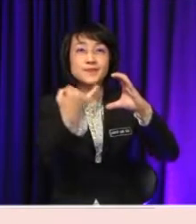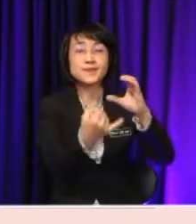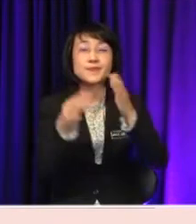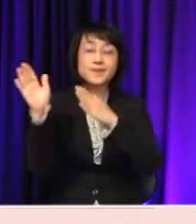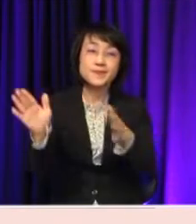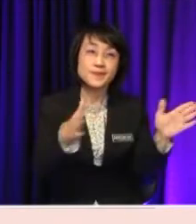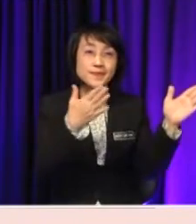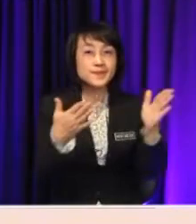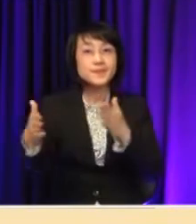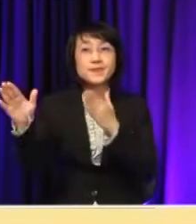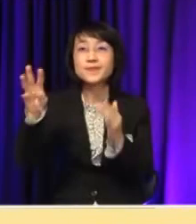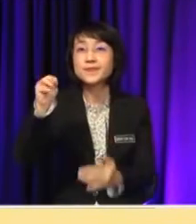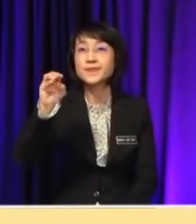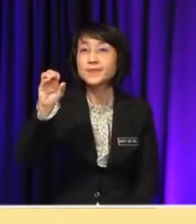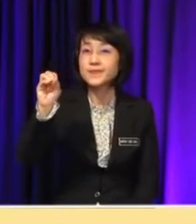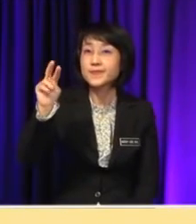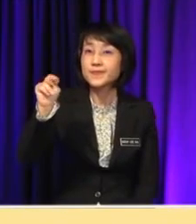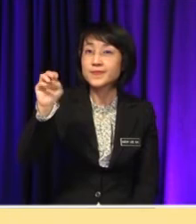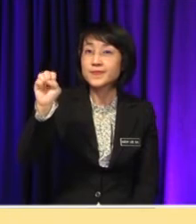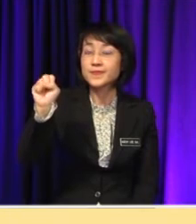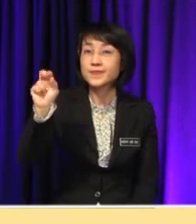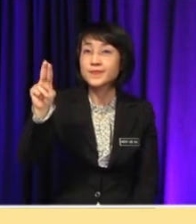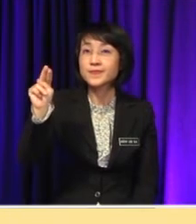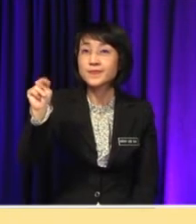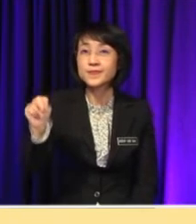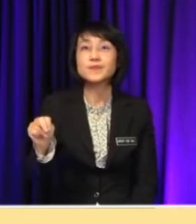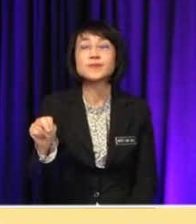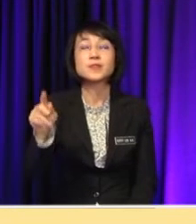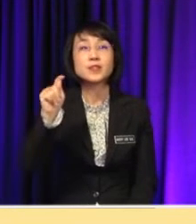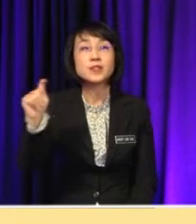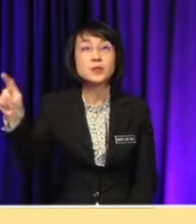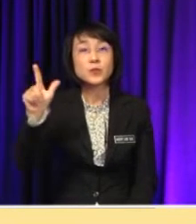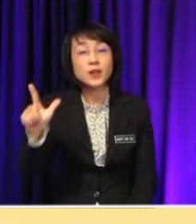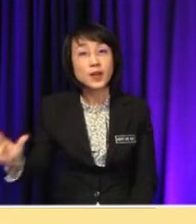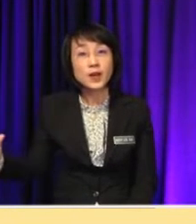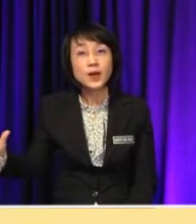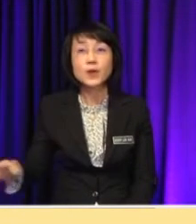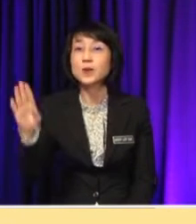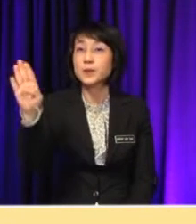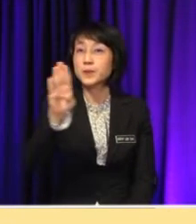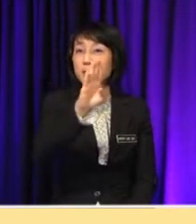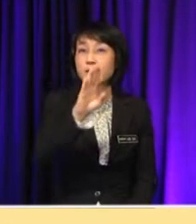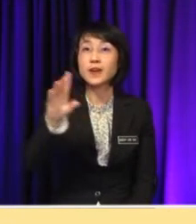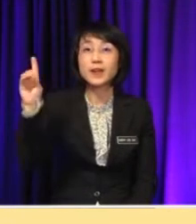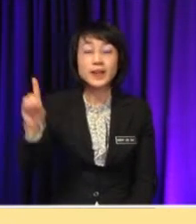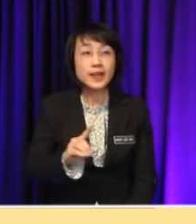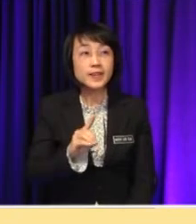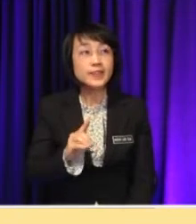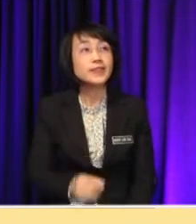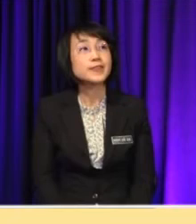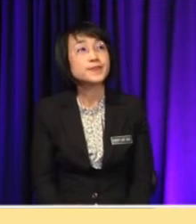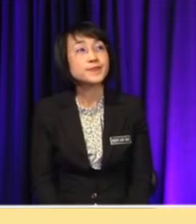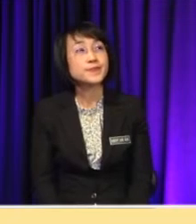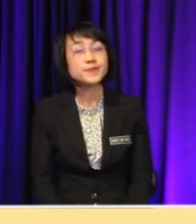monsun timur laut angin muson barat daya angin Sumatera seperti mana yang berlaku di negara kita Oke sekarang dah masuk